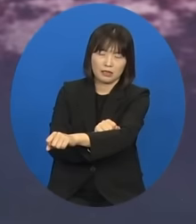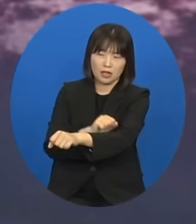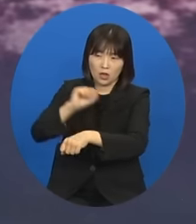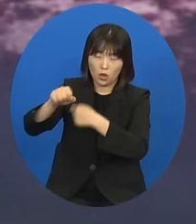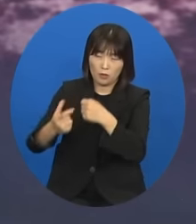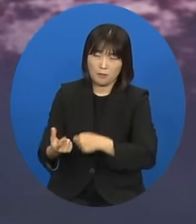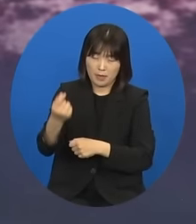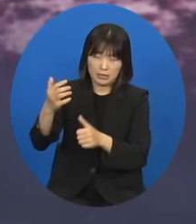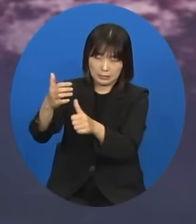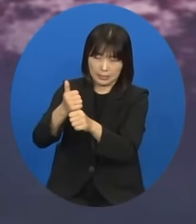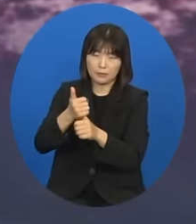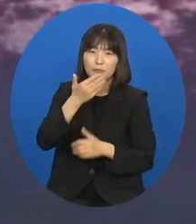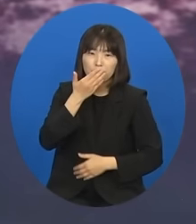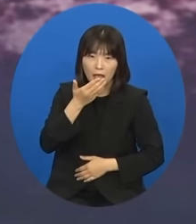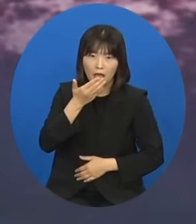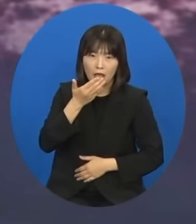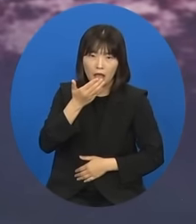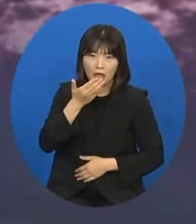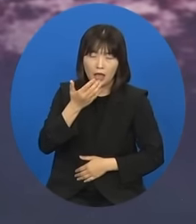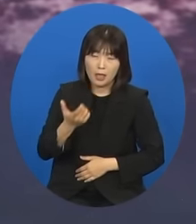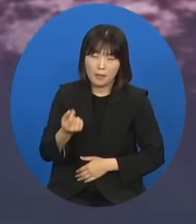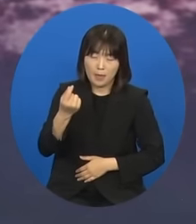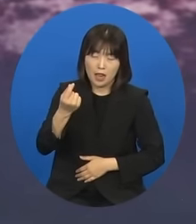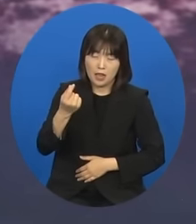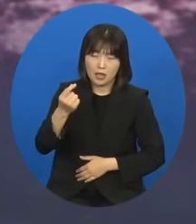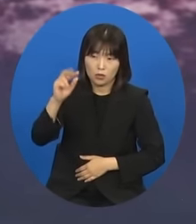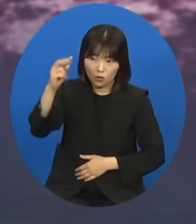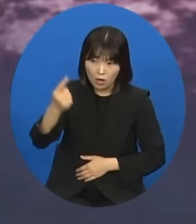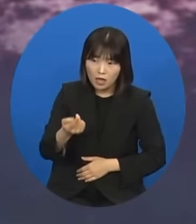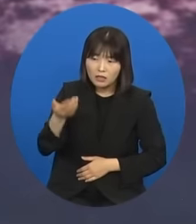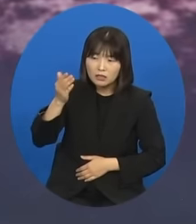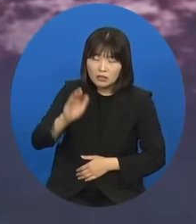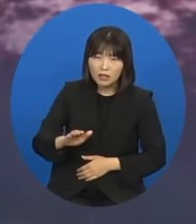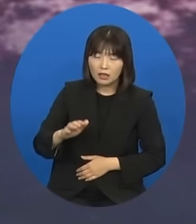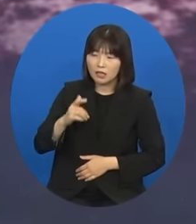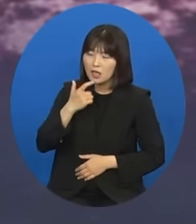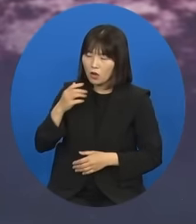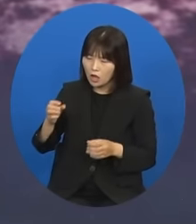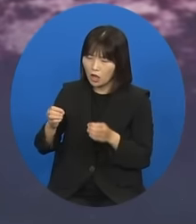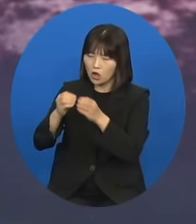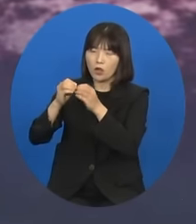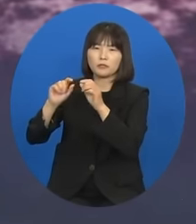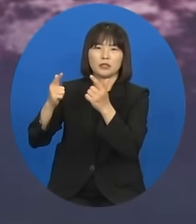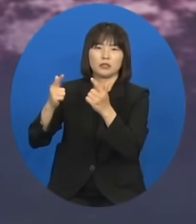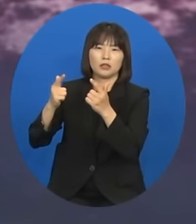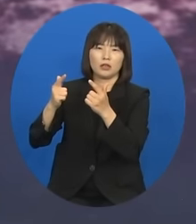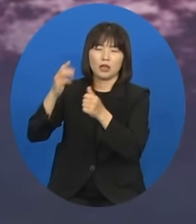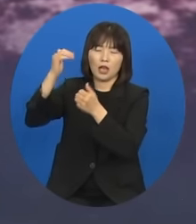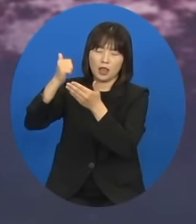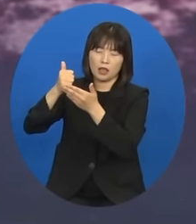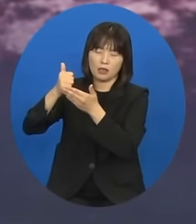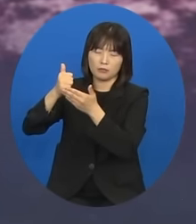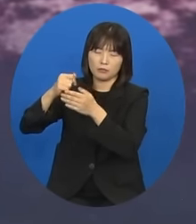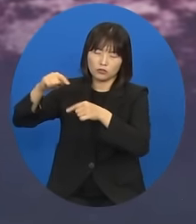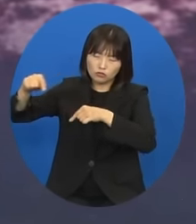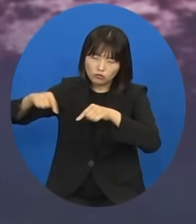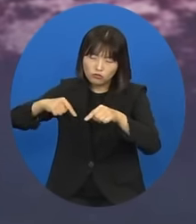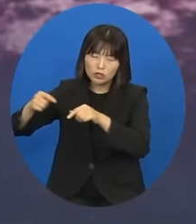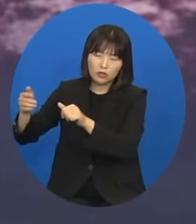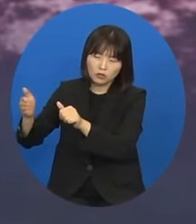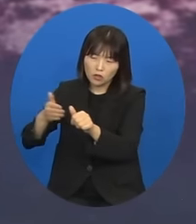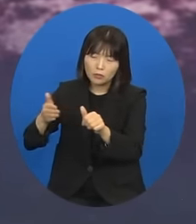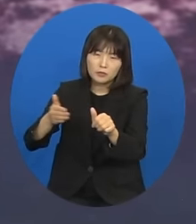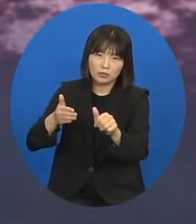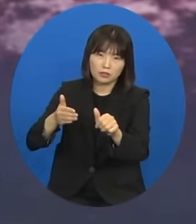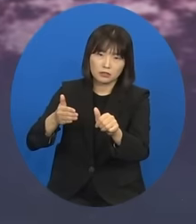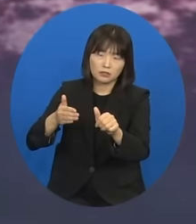있어요 가장 빨리 잡아왔는데 그것이 겹치지 않도록 하나님이 모든 것을 주관하시고 섭리하는 것이 바로 첫